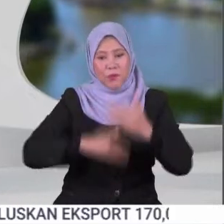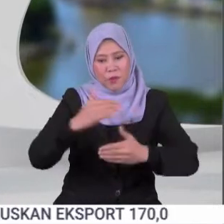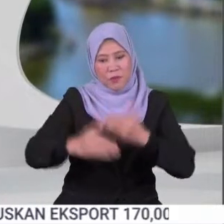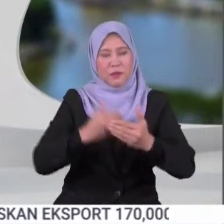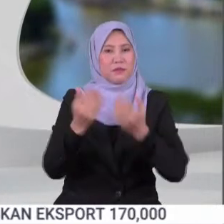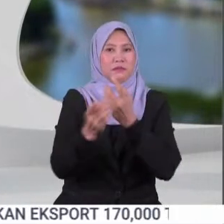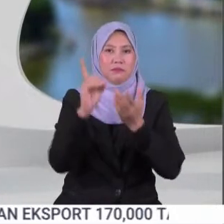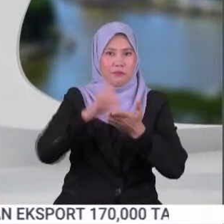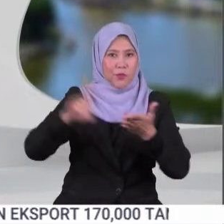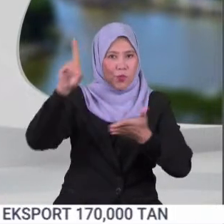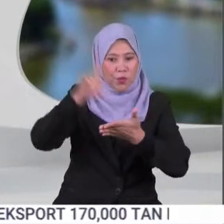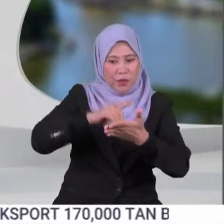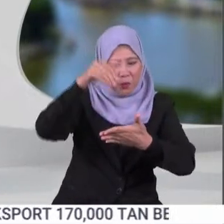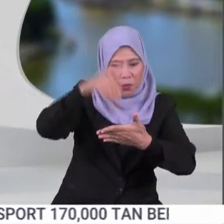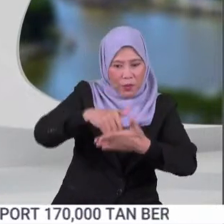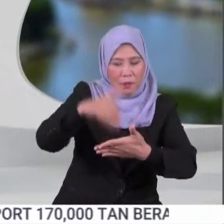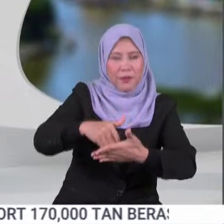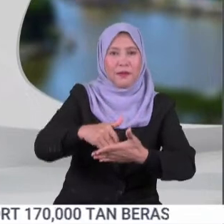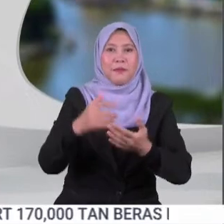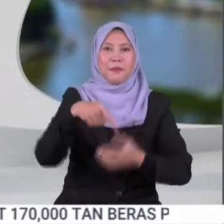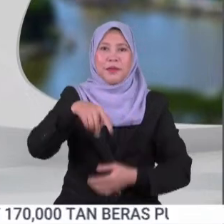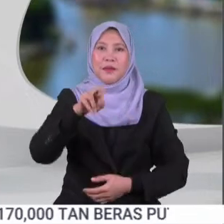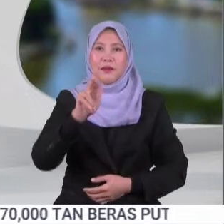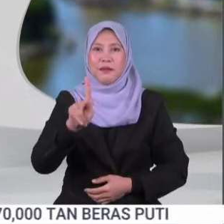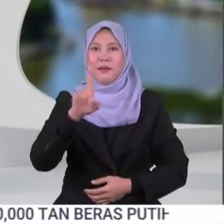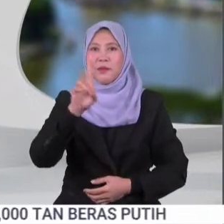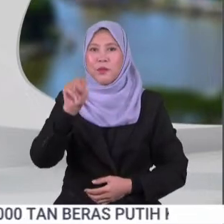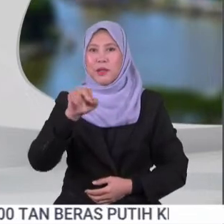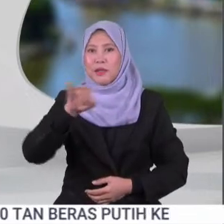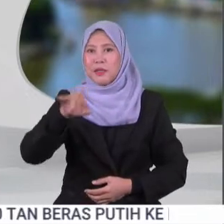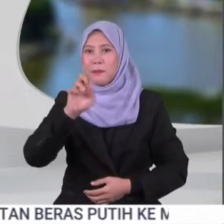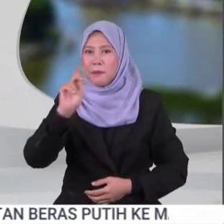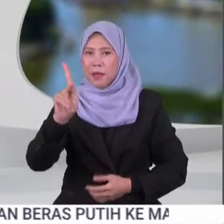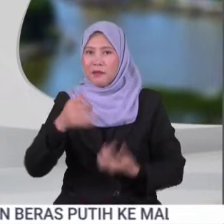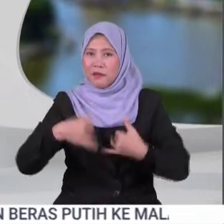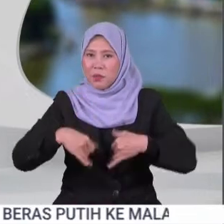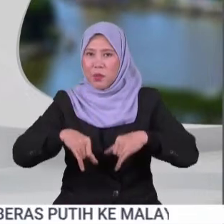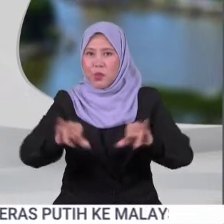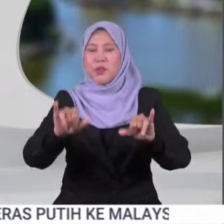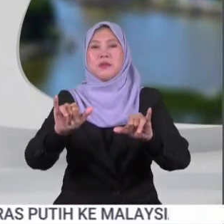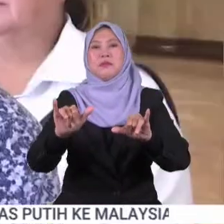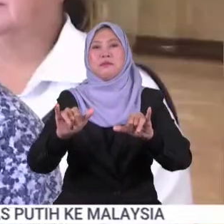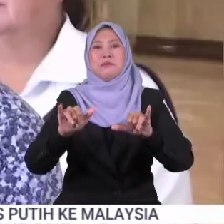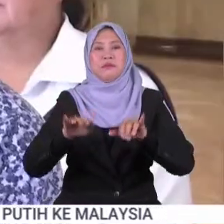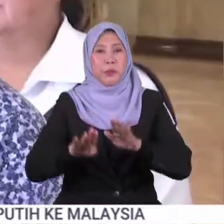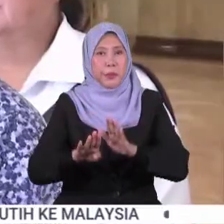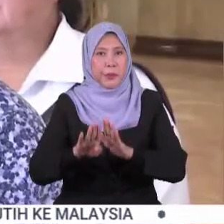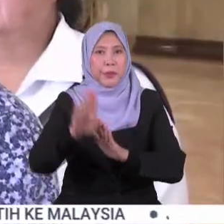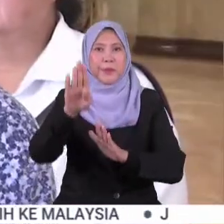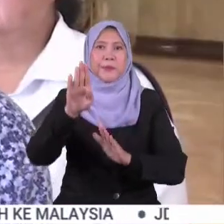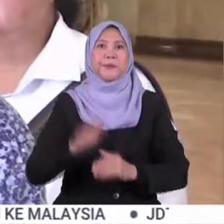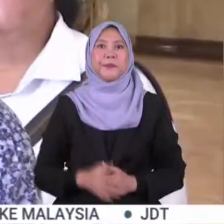proses demokrasi pada pilihan raya umum PRK DUN Jepak terus subur.